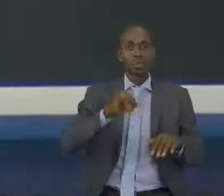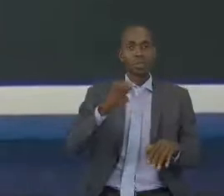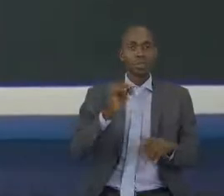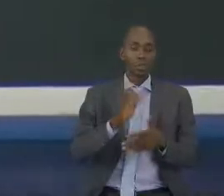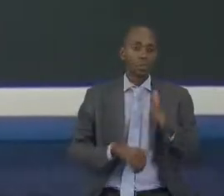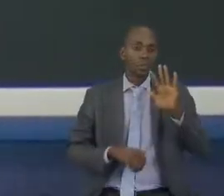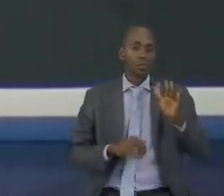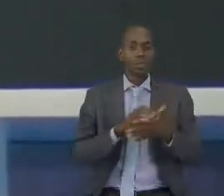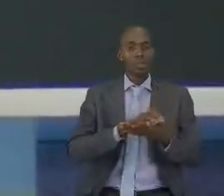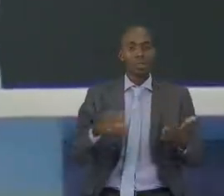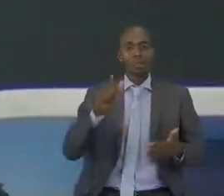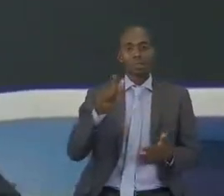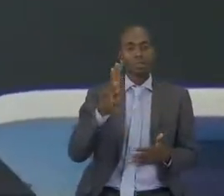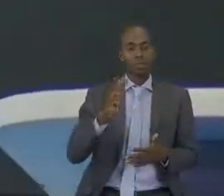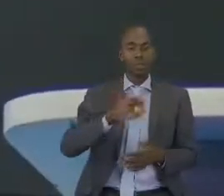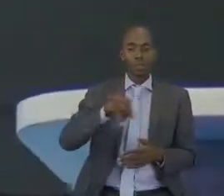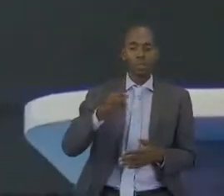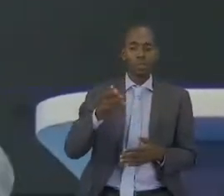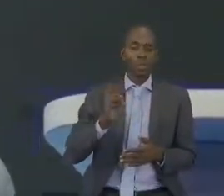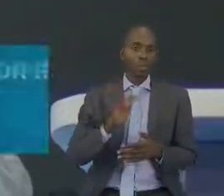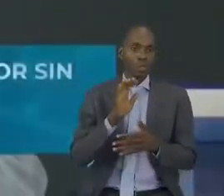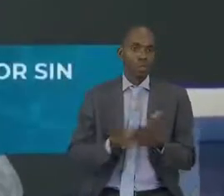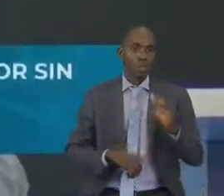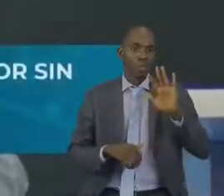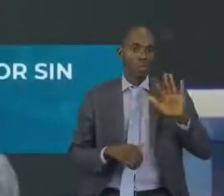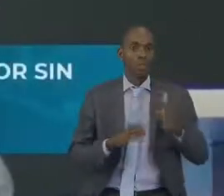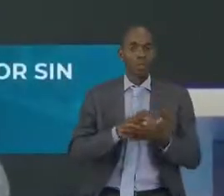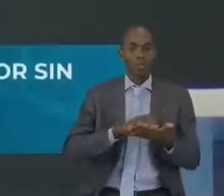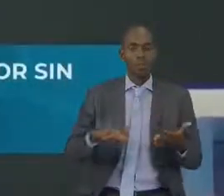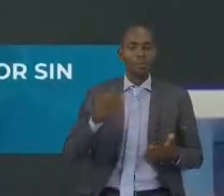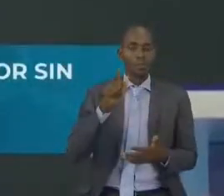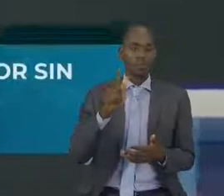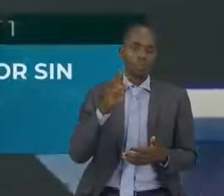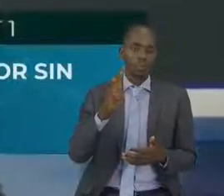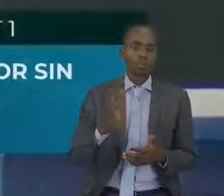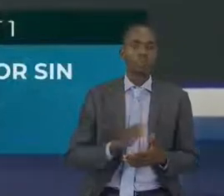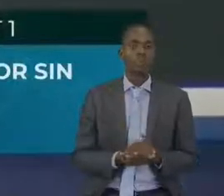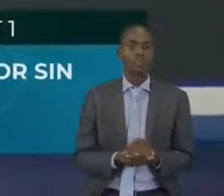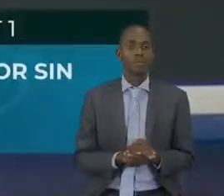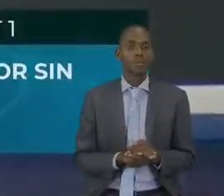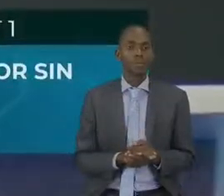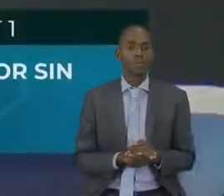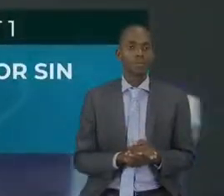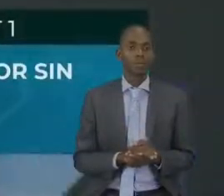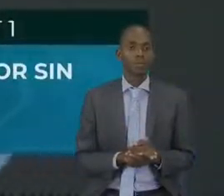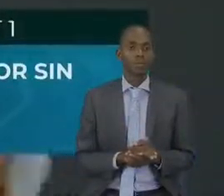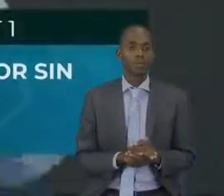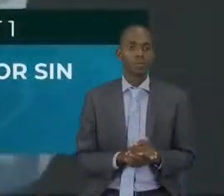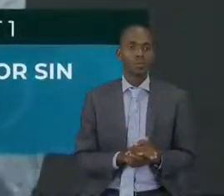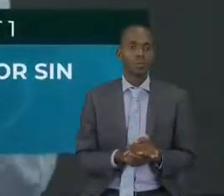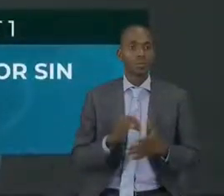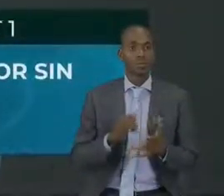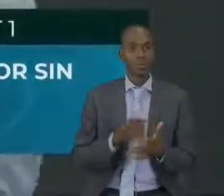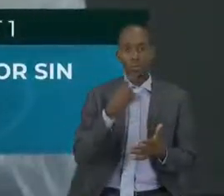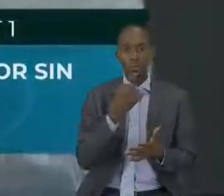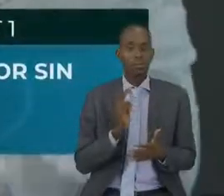verset 24, Jean, chapitre 5, verset 24, il nous dit,